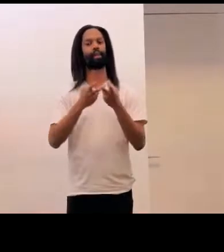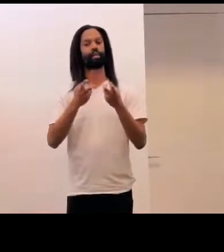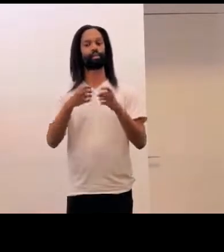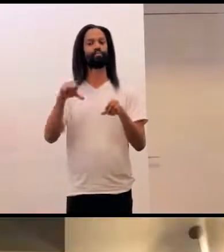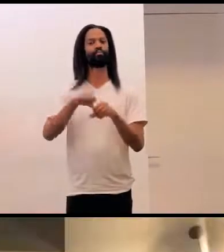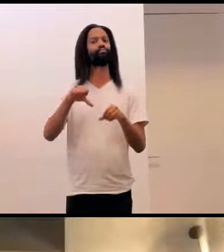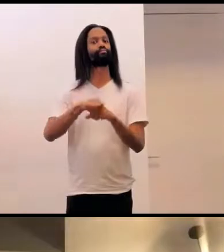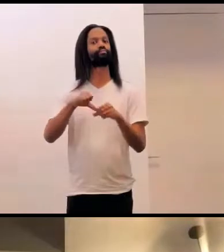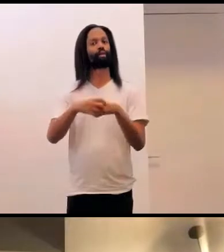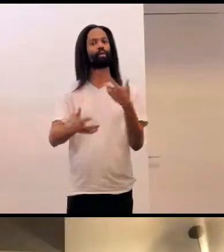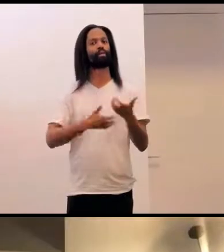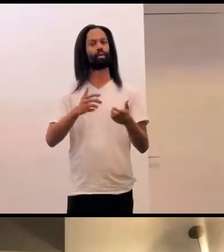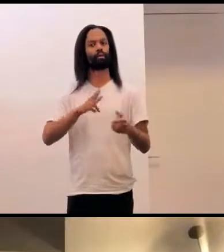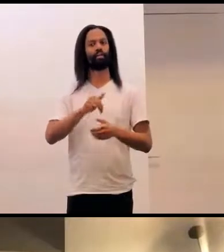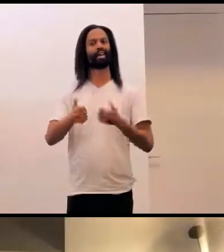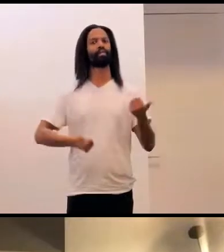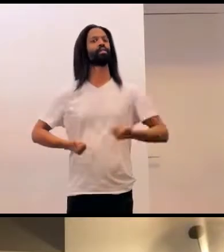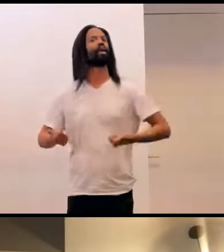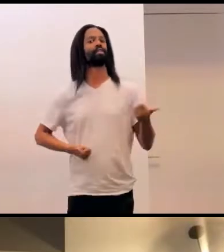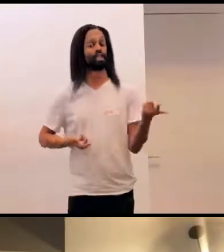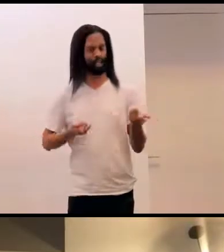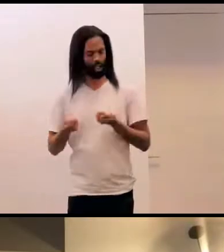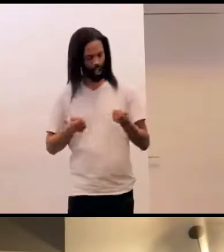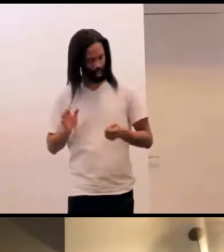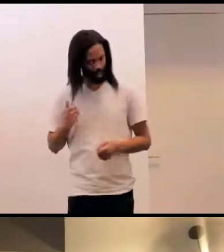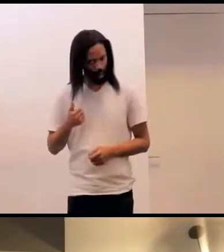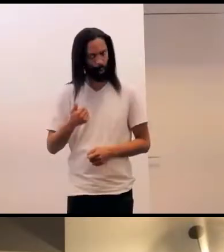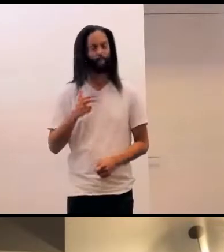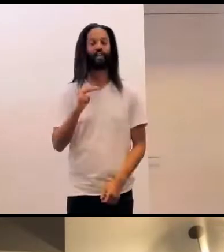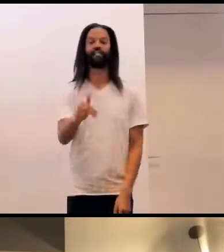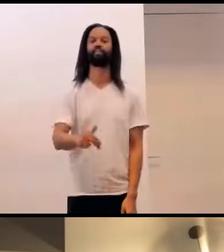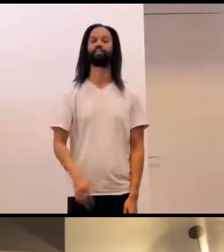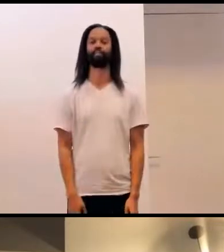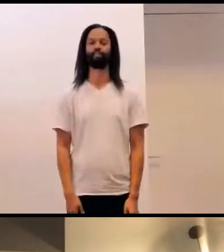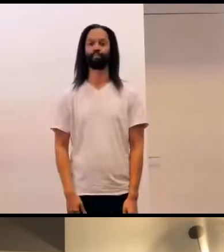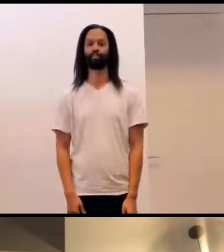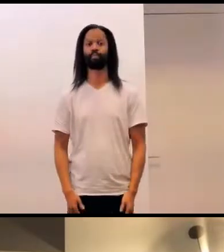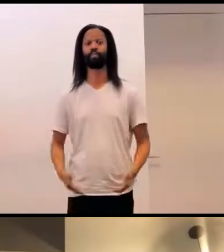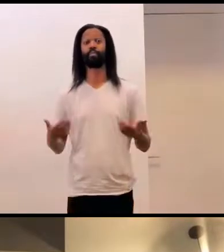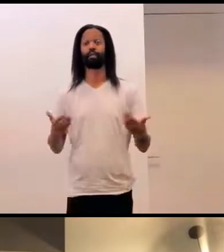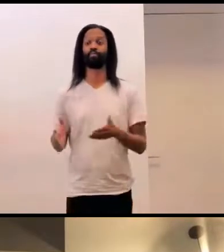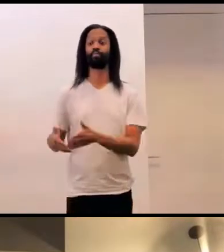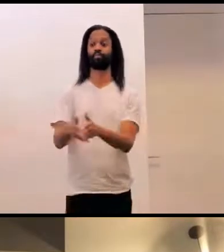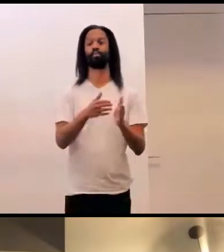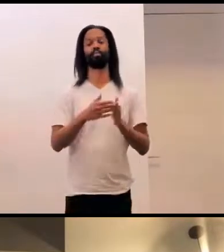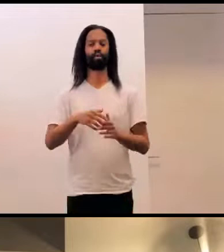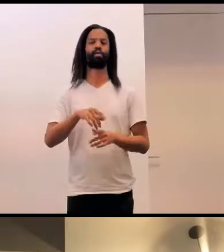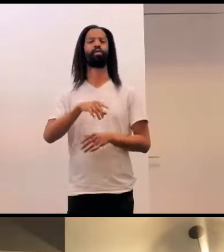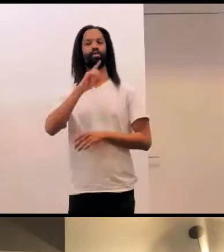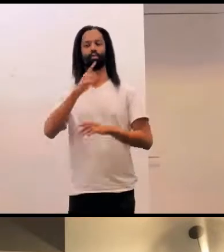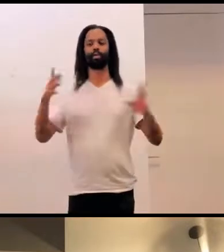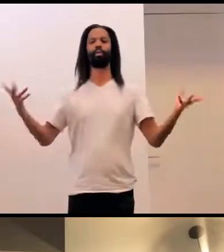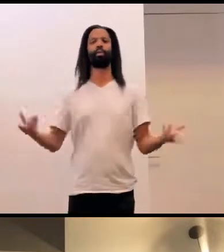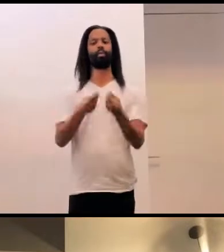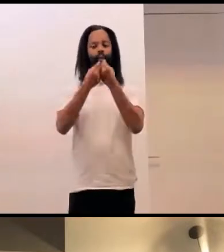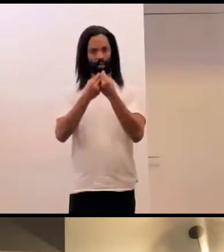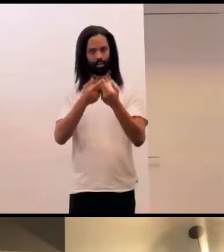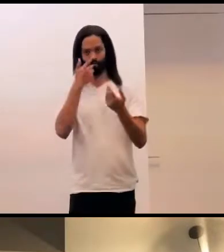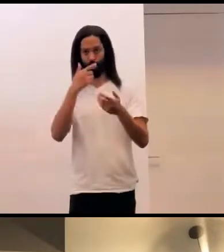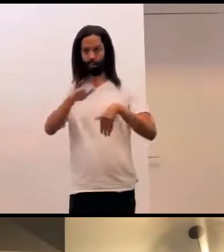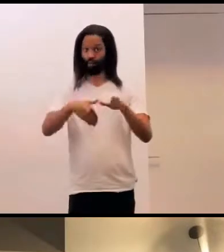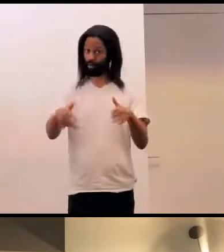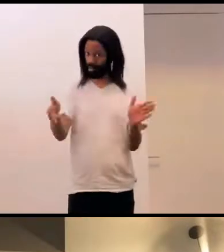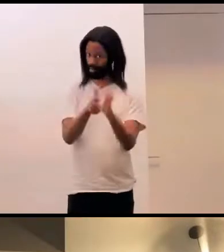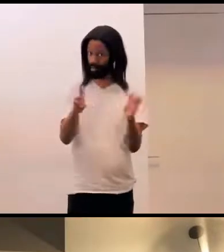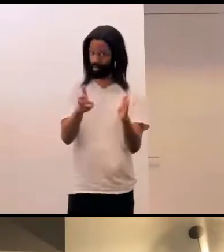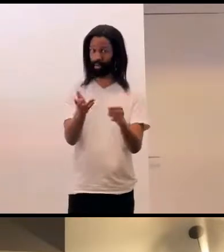assurée par les services. Dans ce cadre, il vous est demandé de valider le fonctionnement du dit groupement de commandes et d'en